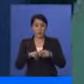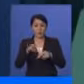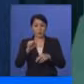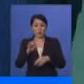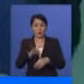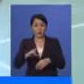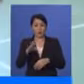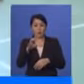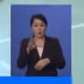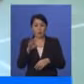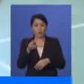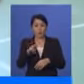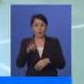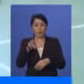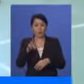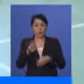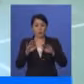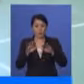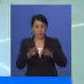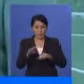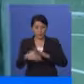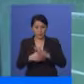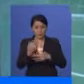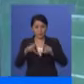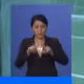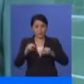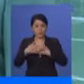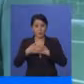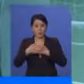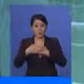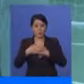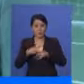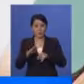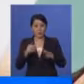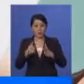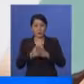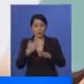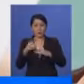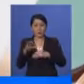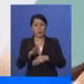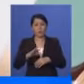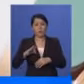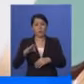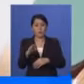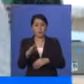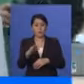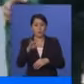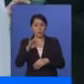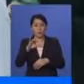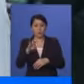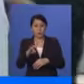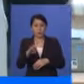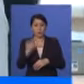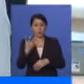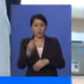ауданындағы Бескөл ауылында да 300 орындық жаңа мектеп оқушыларға есігін айқара ашады. Жыл соңында облыс орталығындағы Уәлиханов көшесінде тағы